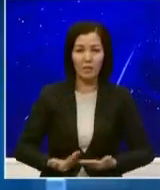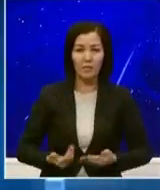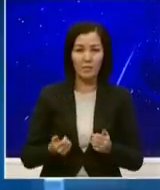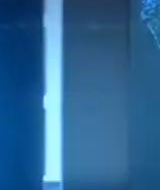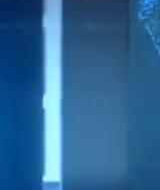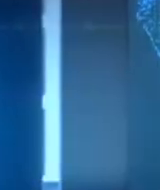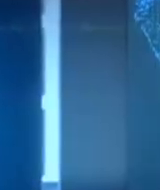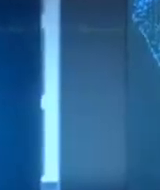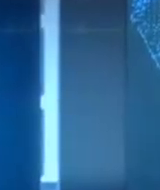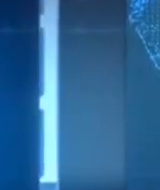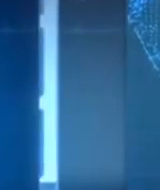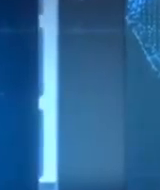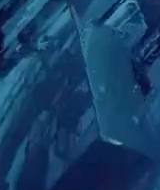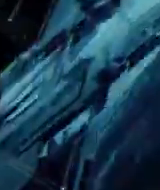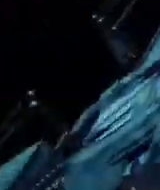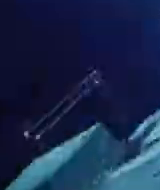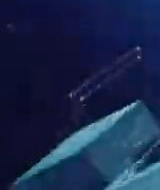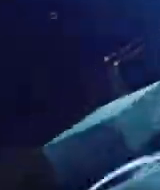ЖТСУ.